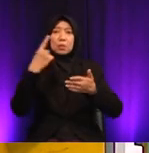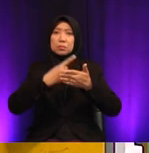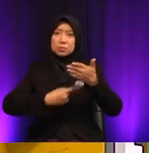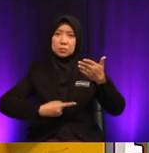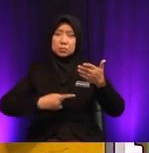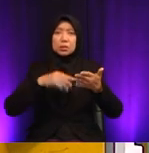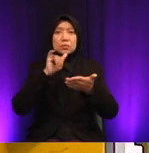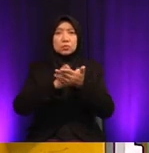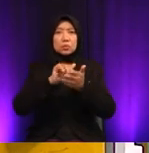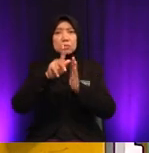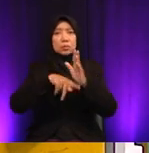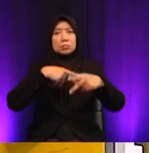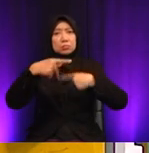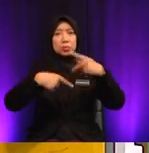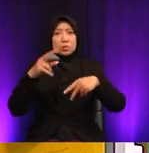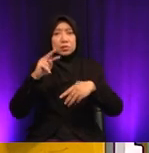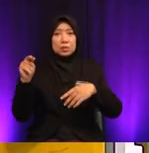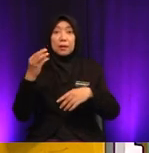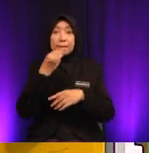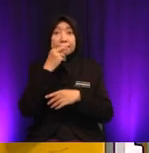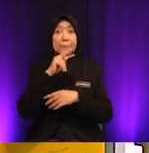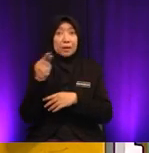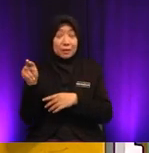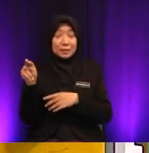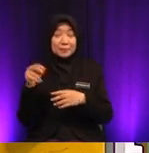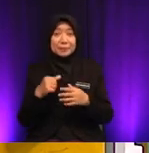selalu sebut kita proses makanan